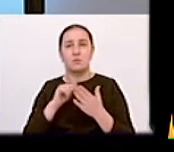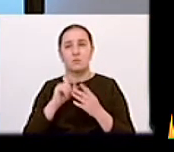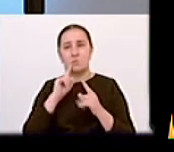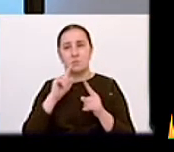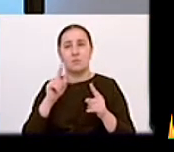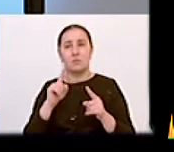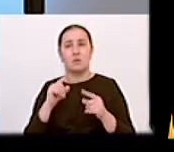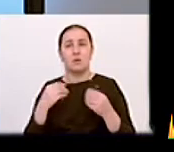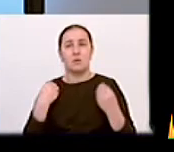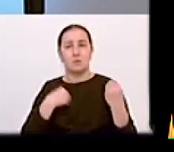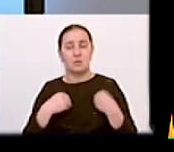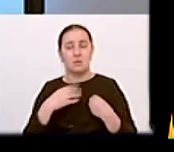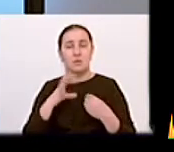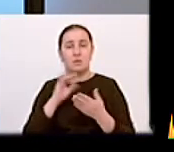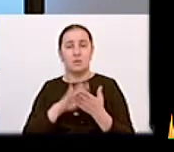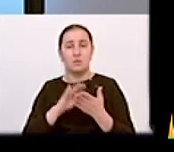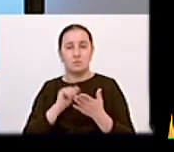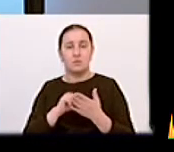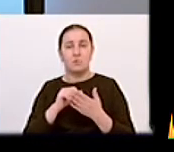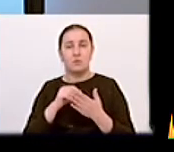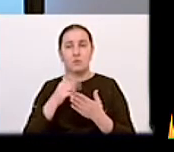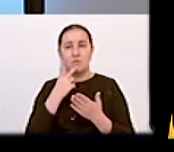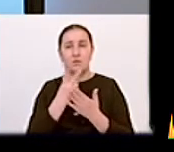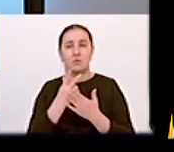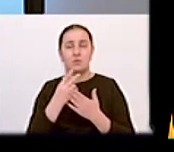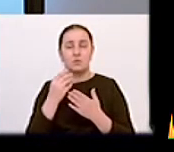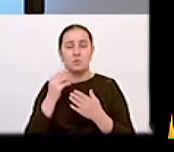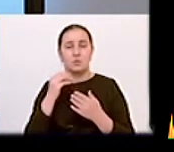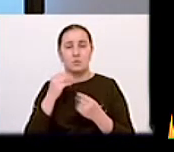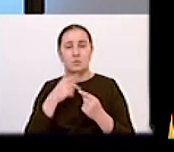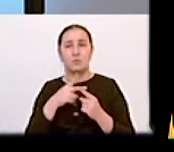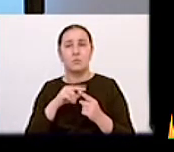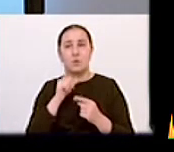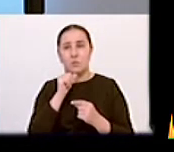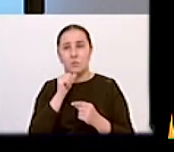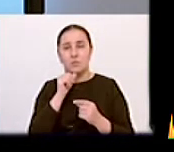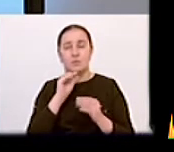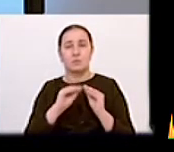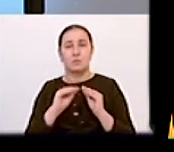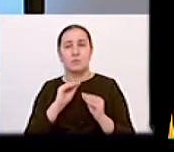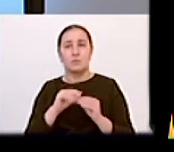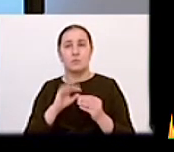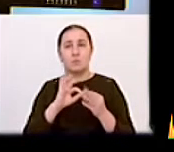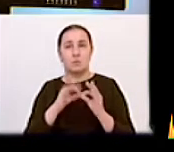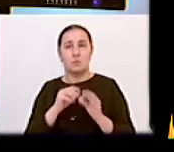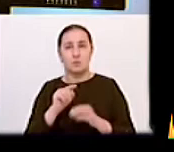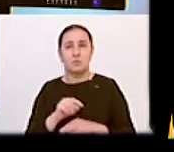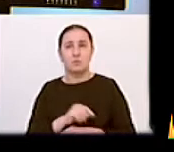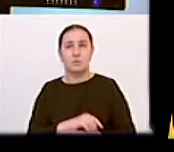одежды. И название видов искусства. Попробуем составить предложение.